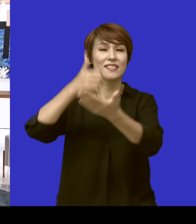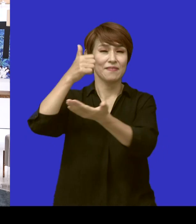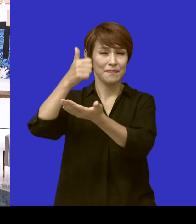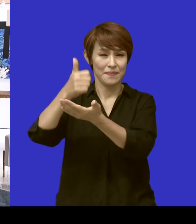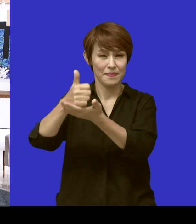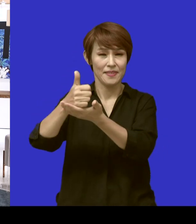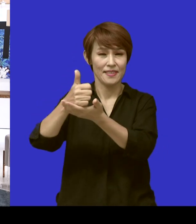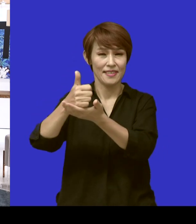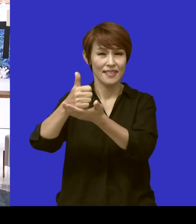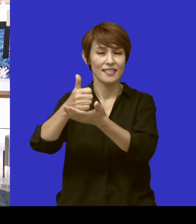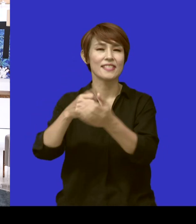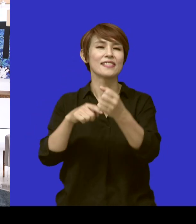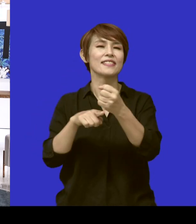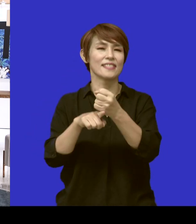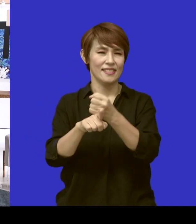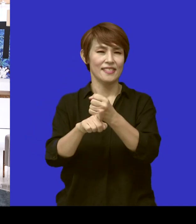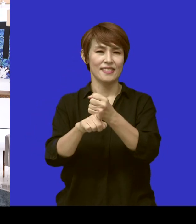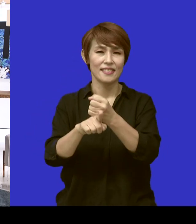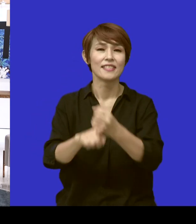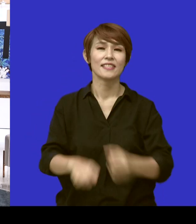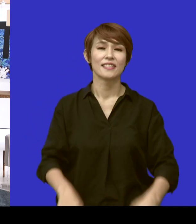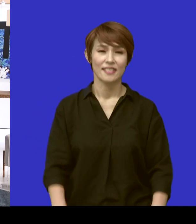하나님의 뜻이니라.